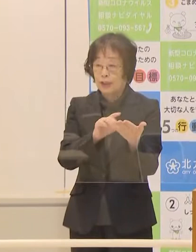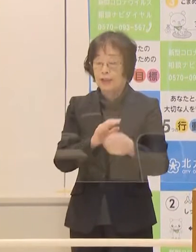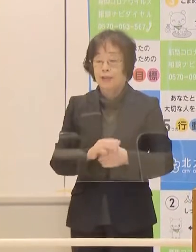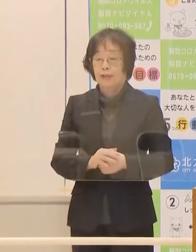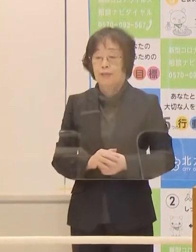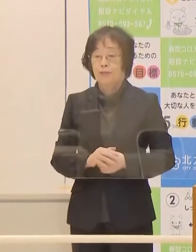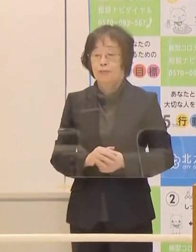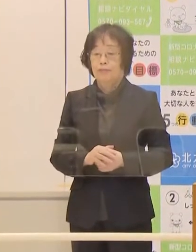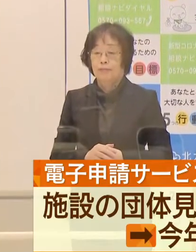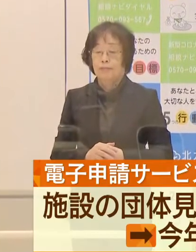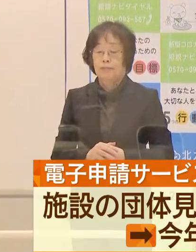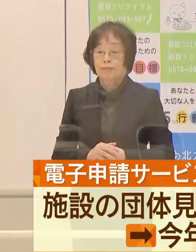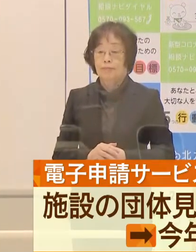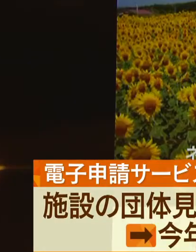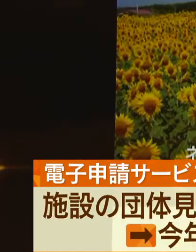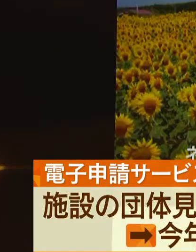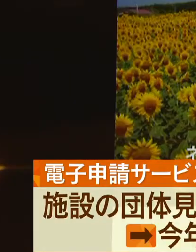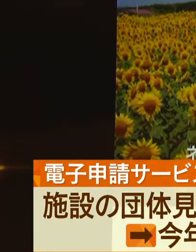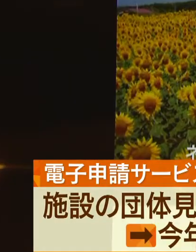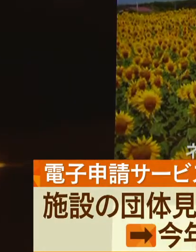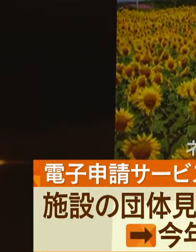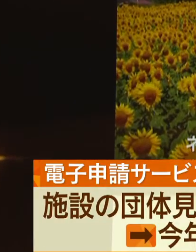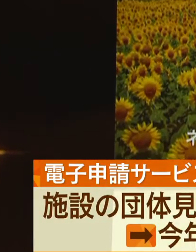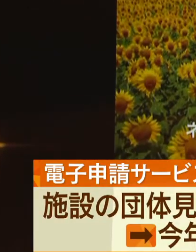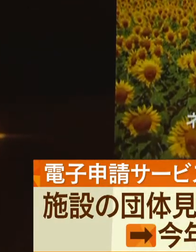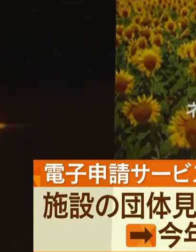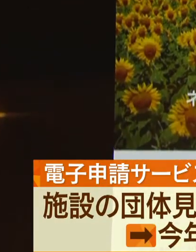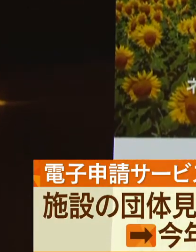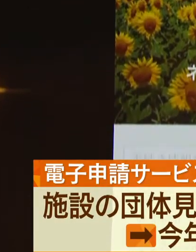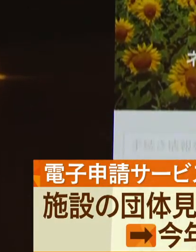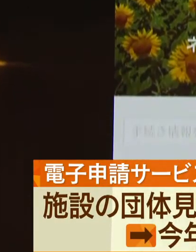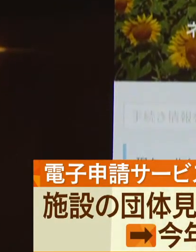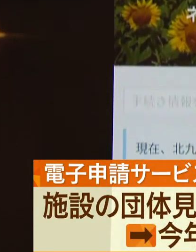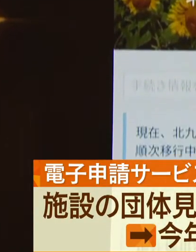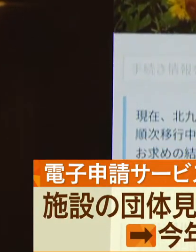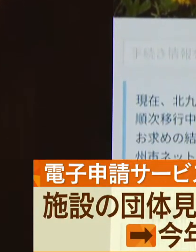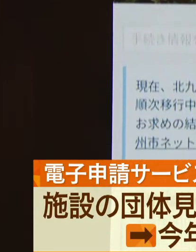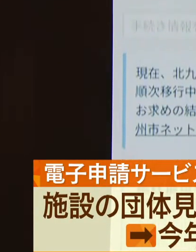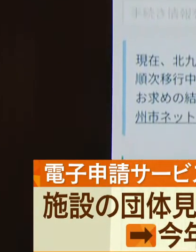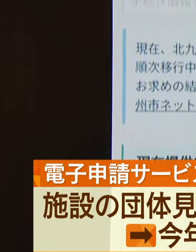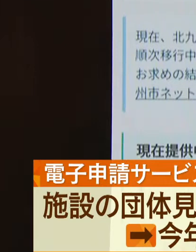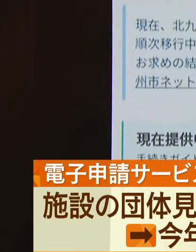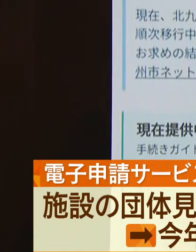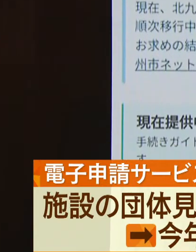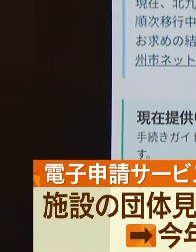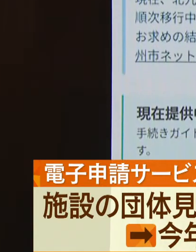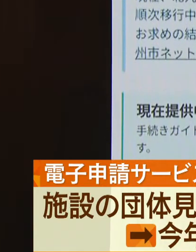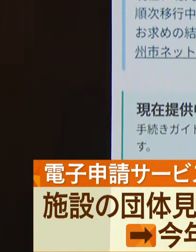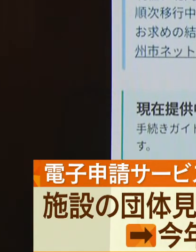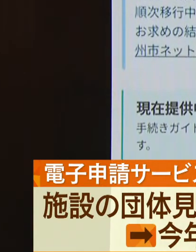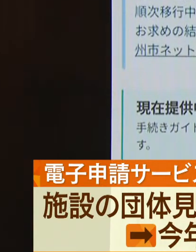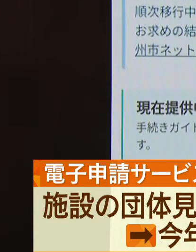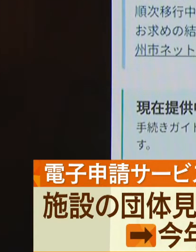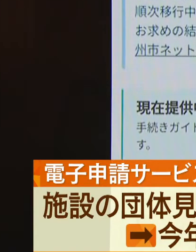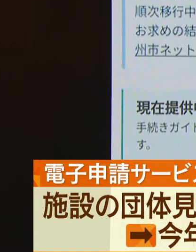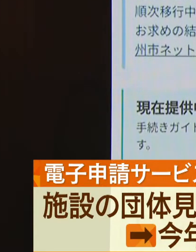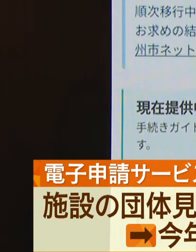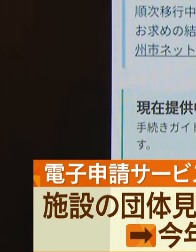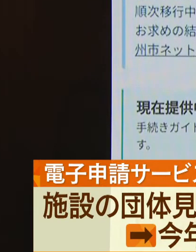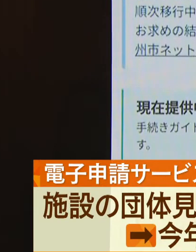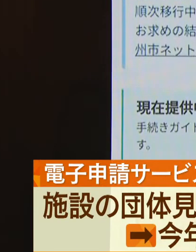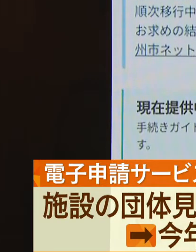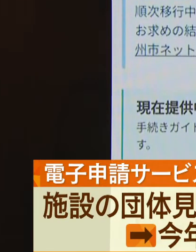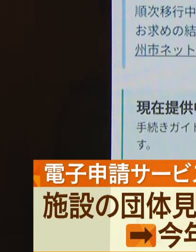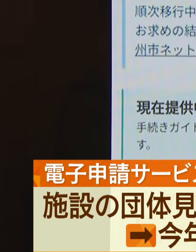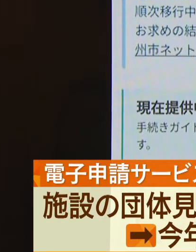らに電子申請サービスをリニューアルして、施設の団体見学申し込みなど209種類が今年度中に